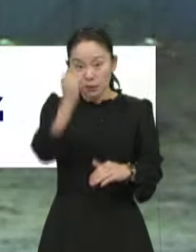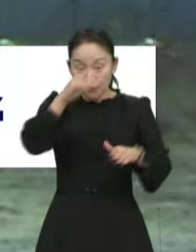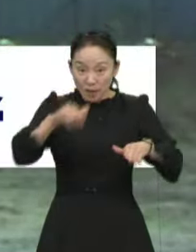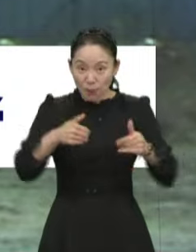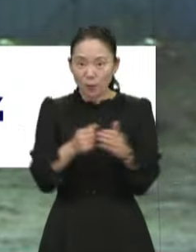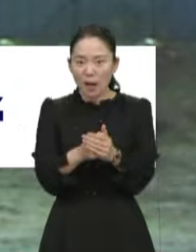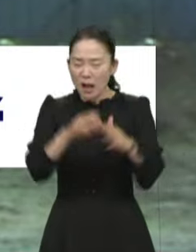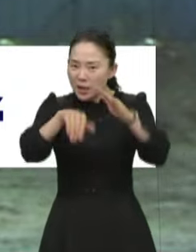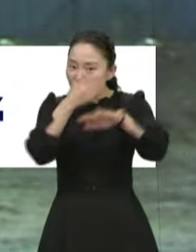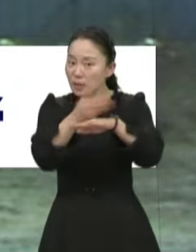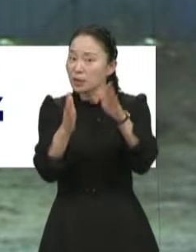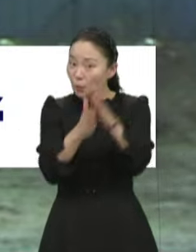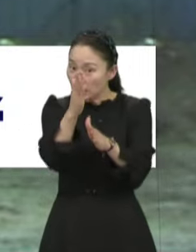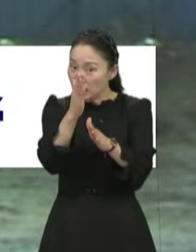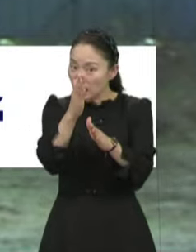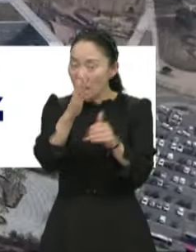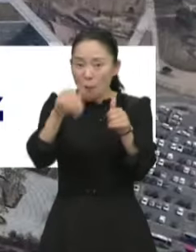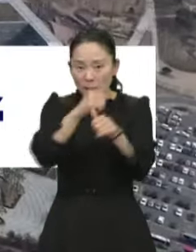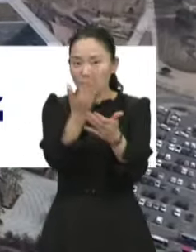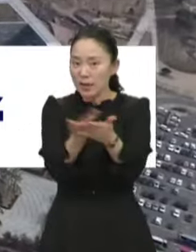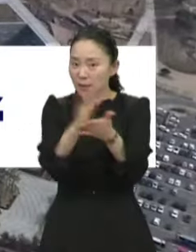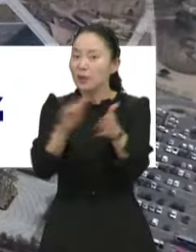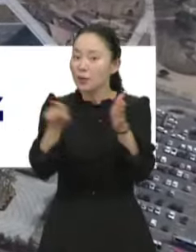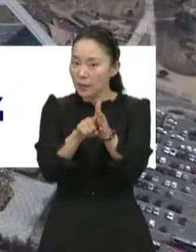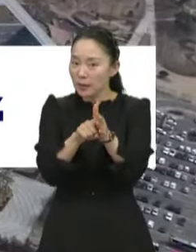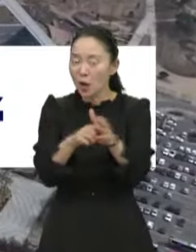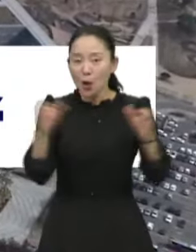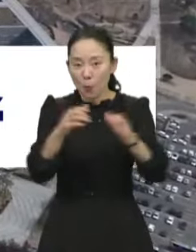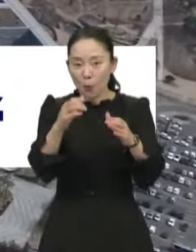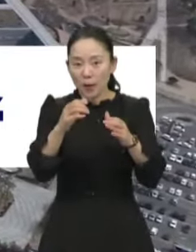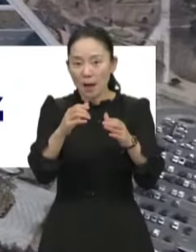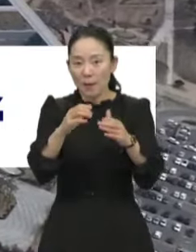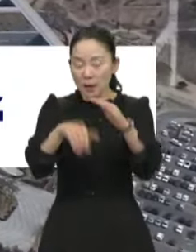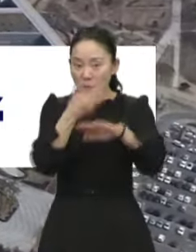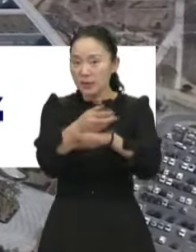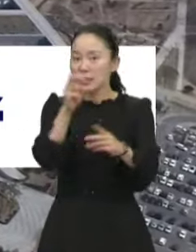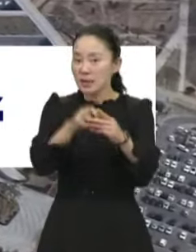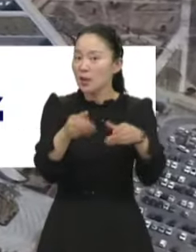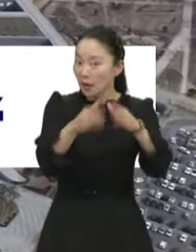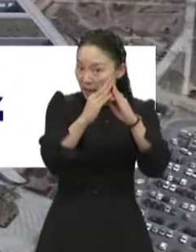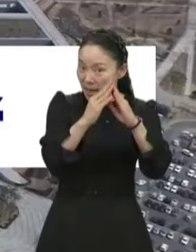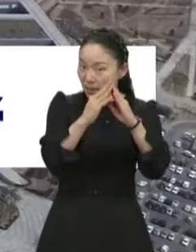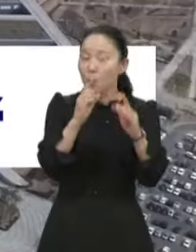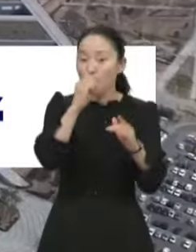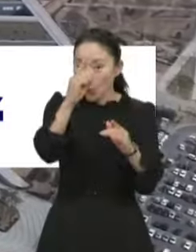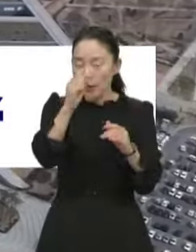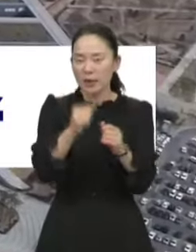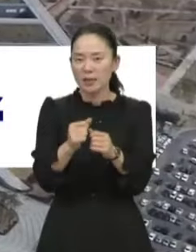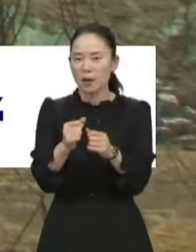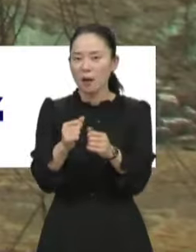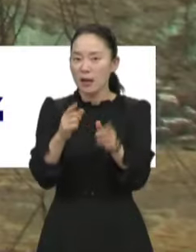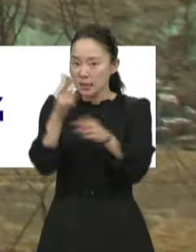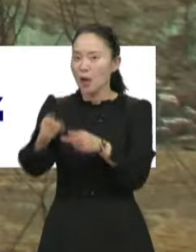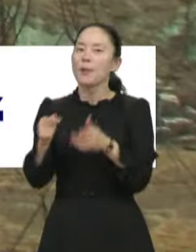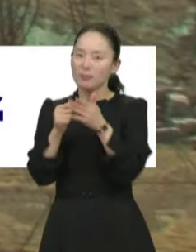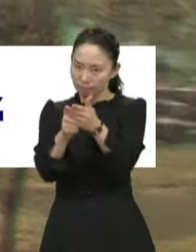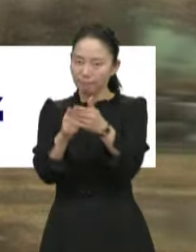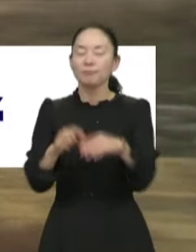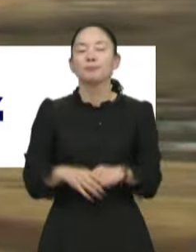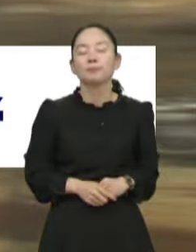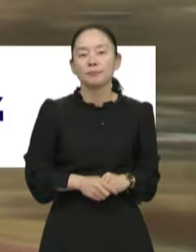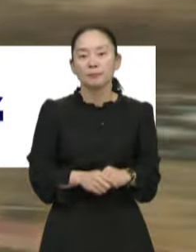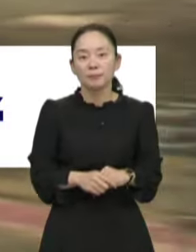충남도가 혁신도시 정지여건 개선을 위한 복합혁신센터 건립 착수 보고회를 열고 본격적인 사업에